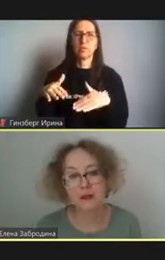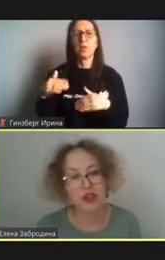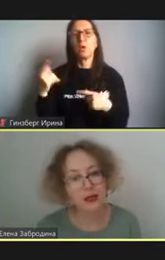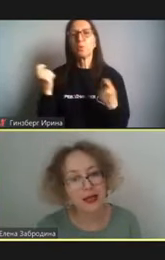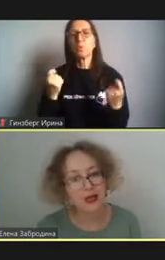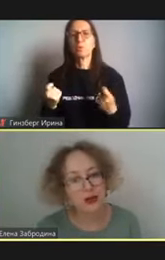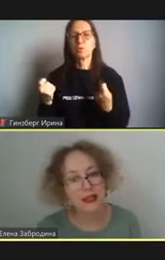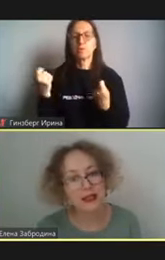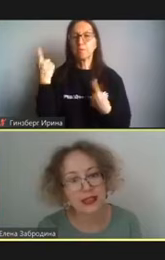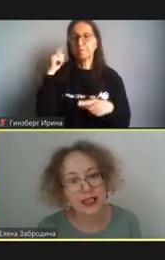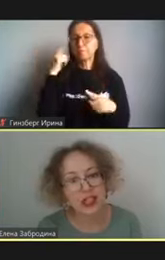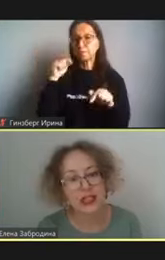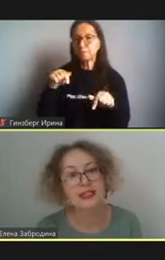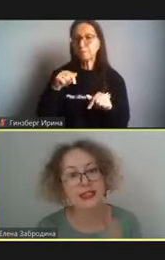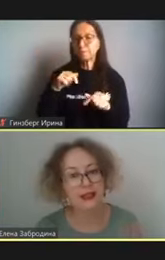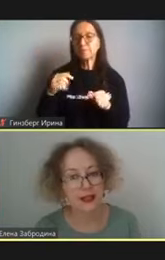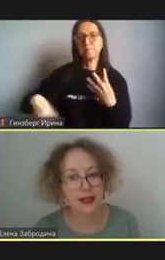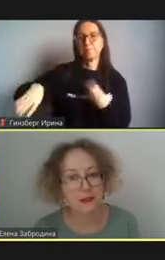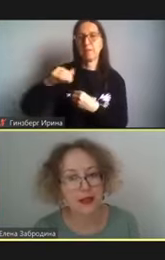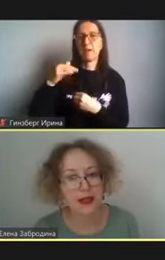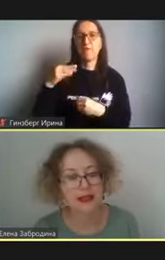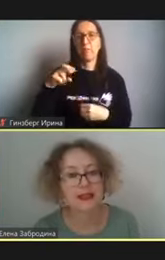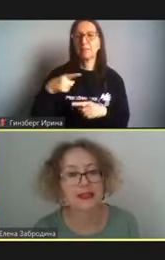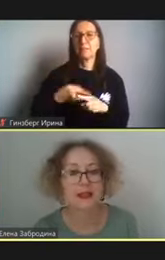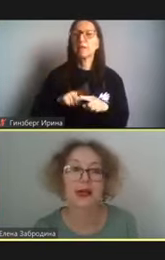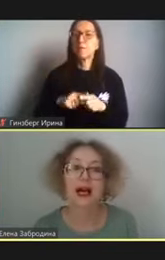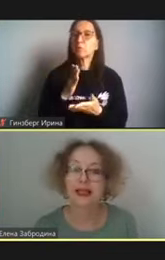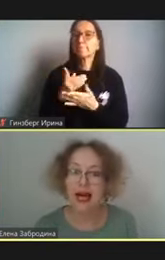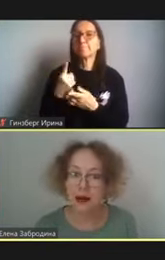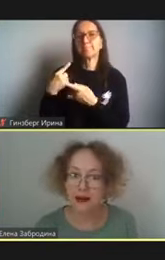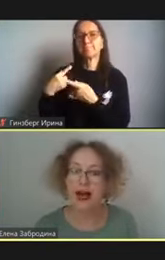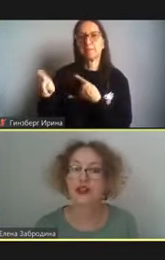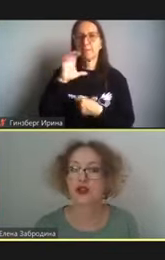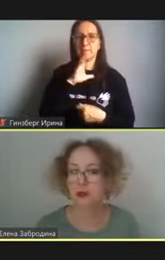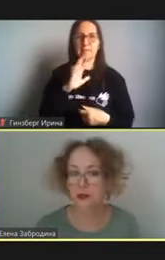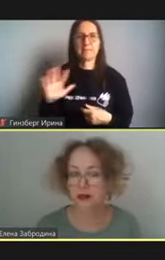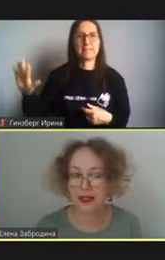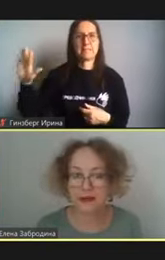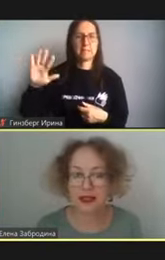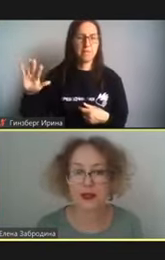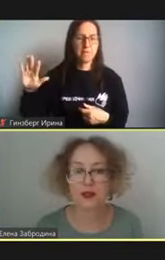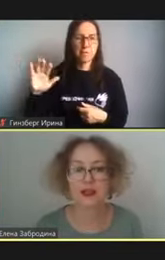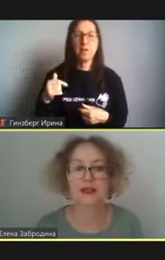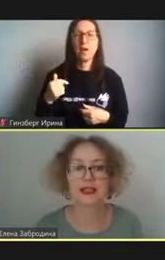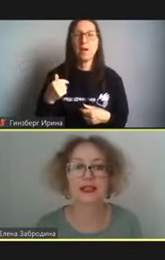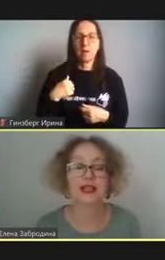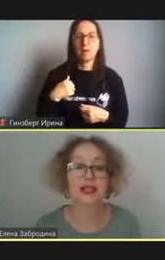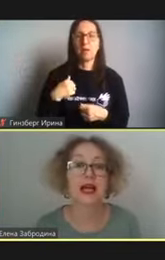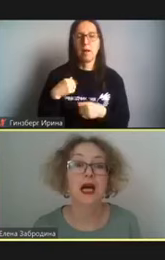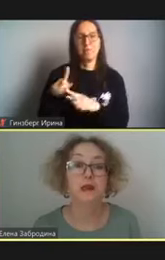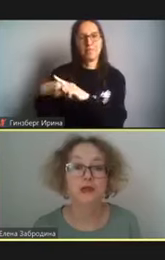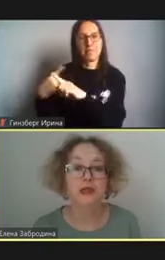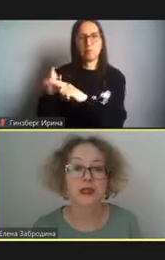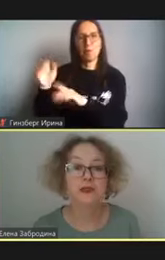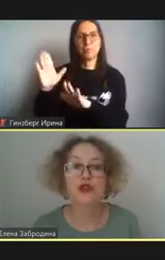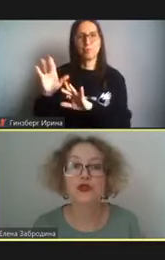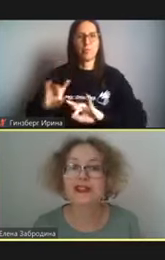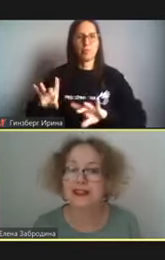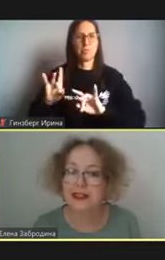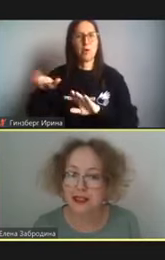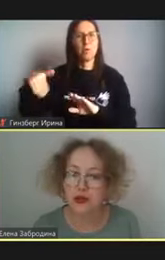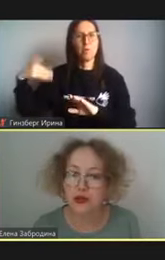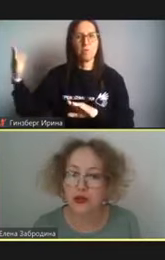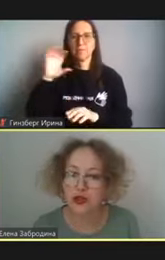В этом очень большое различие с северными провинциями. Там, о чем мы поговорим в следующее воскресенье, мы увидим,